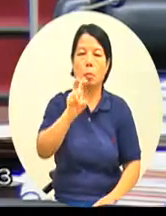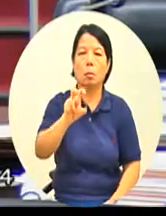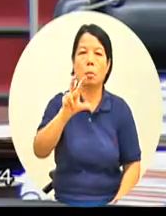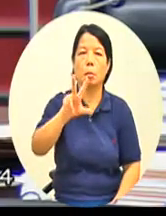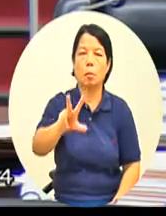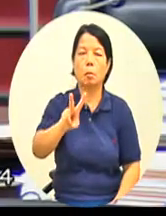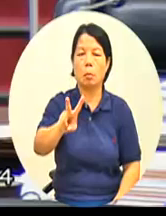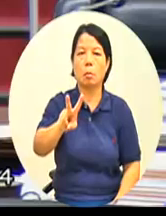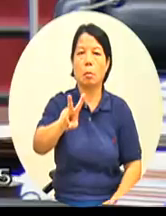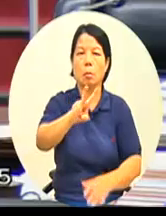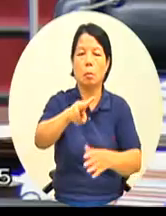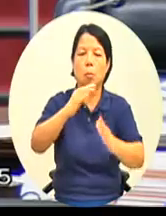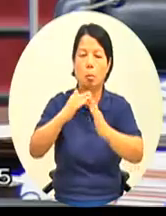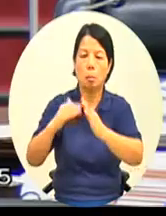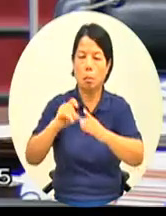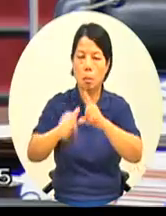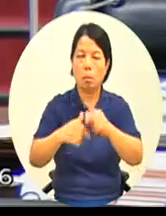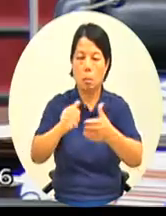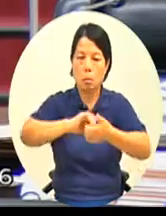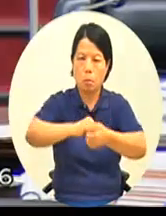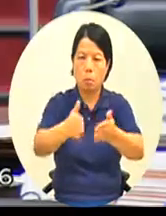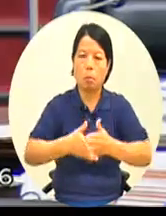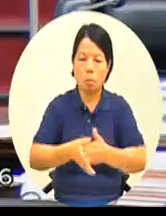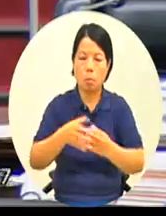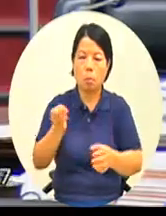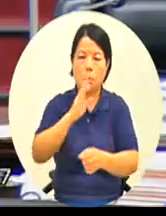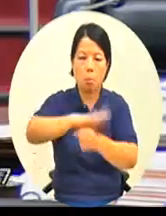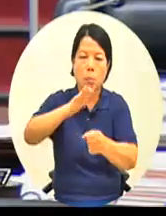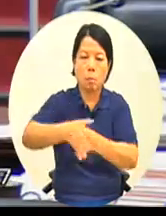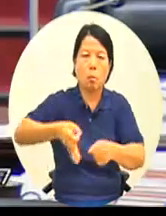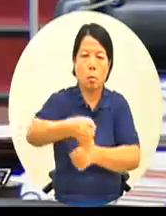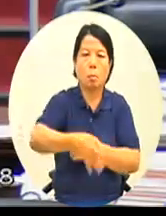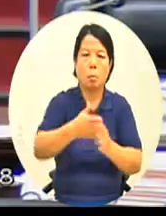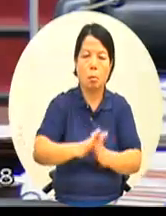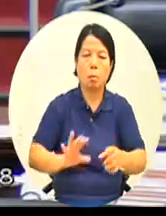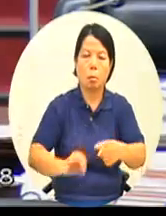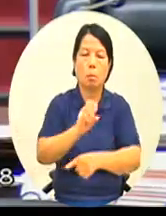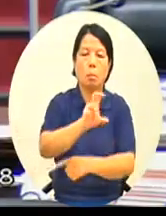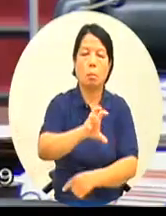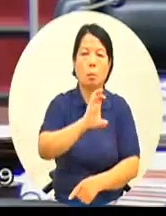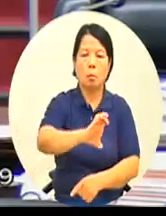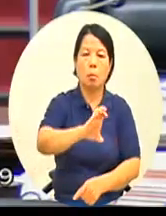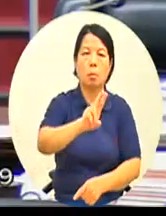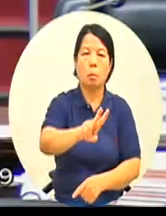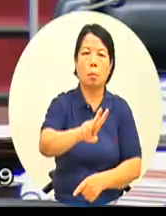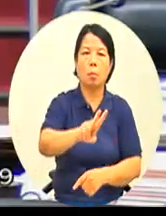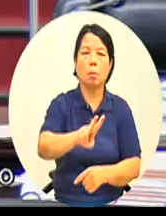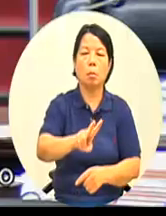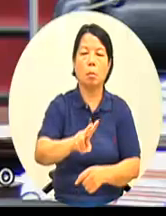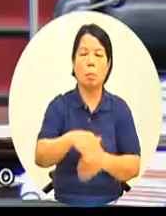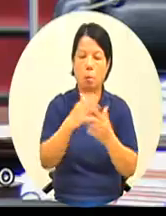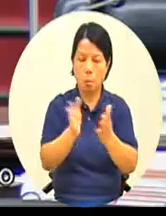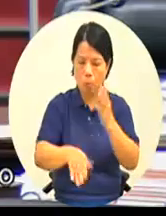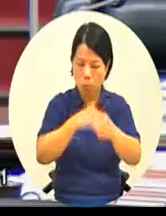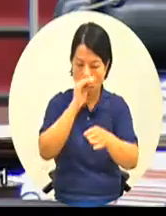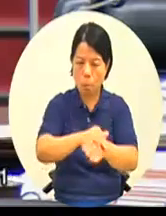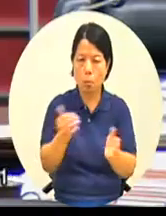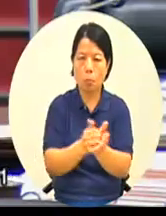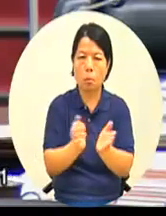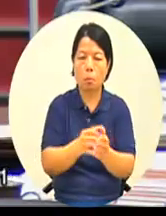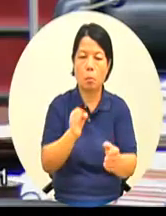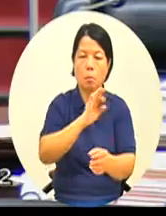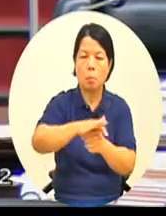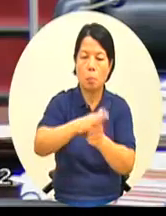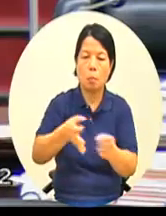12万3972家。必须要完成这个足额提拨，目前只有92%，已经92%已经完成这个足额提